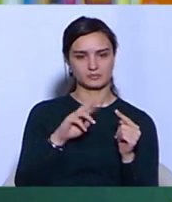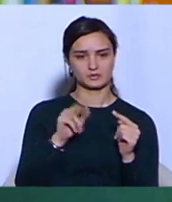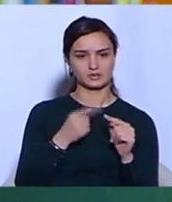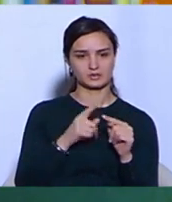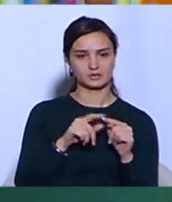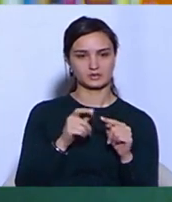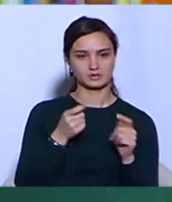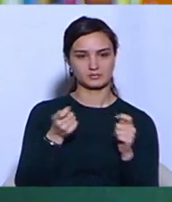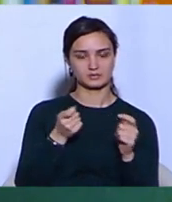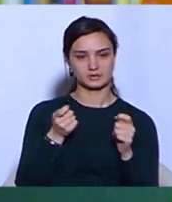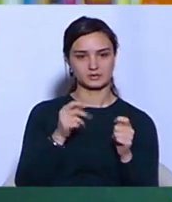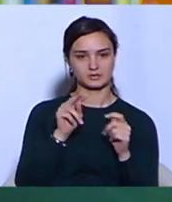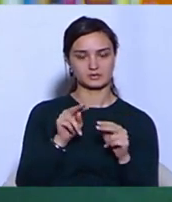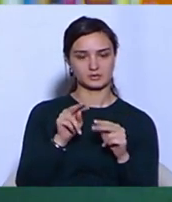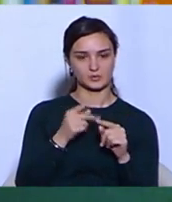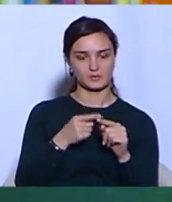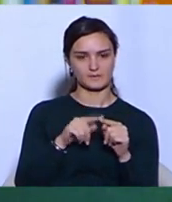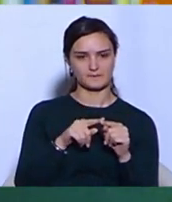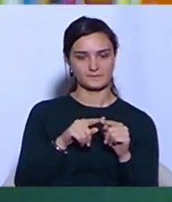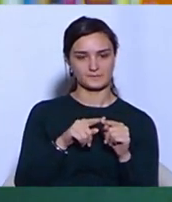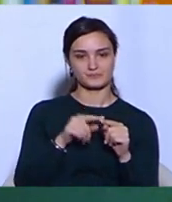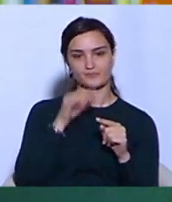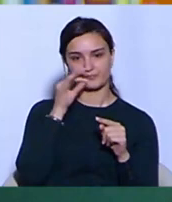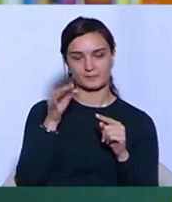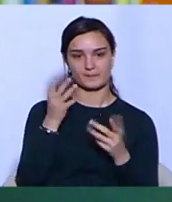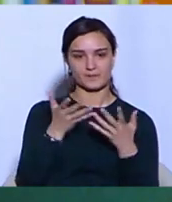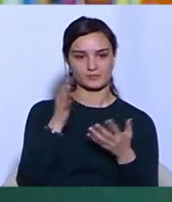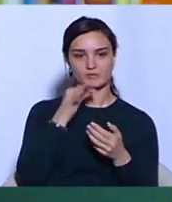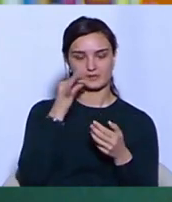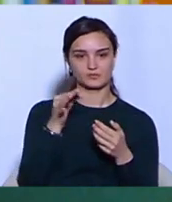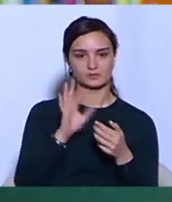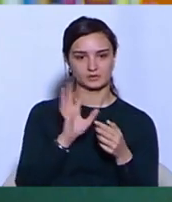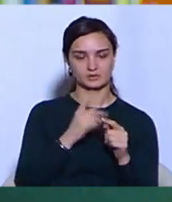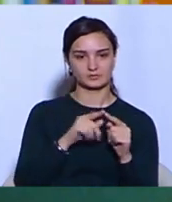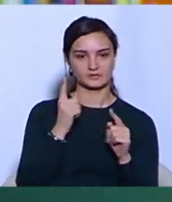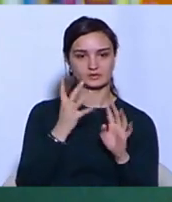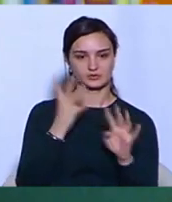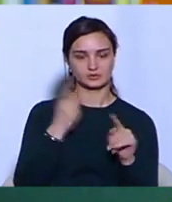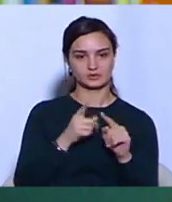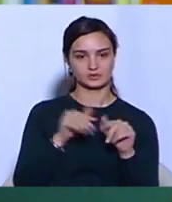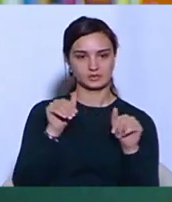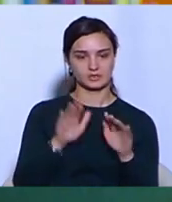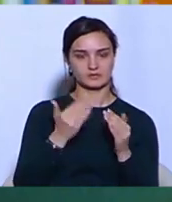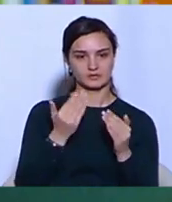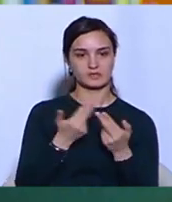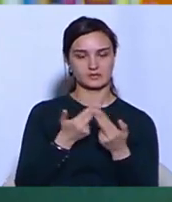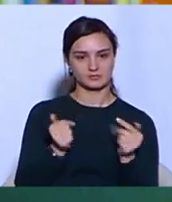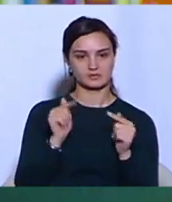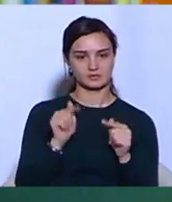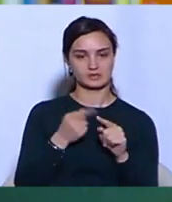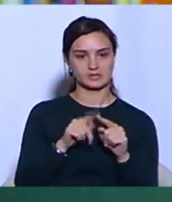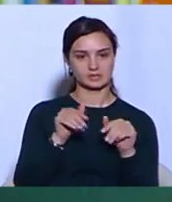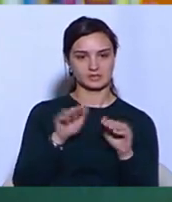რადგანაც ძალიან საფრთხილოა. Უთხრათ თუ არ უთხრათ? Უთხრათ თუ არ უთხრათ, პირველ რიგში ეს გადაწყვეტილება და რა თქმა უნდა,